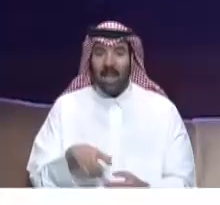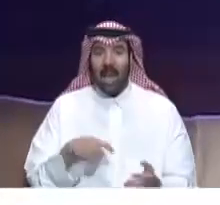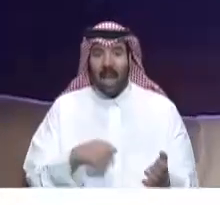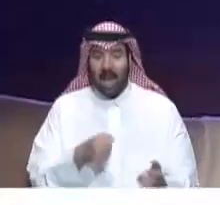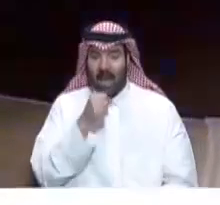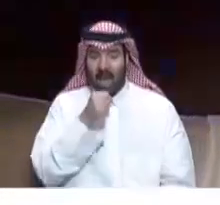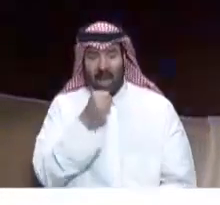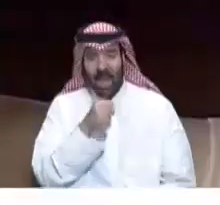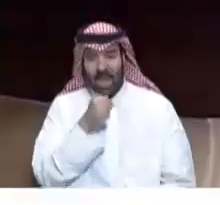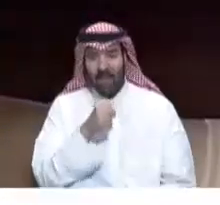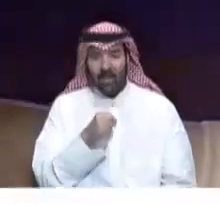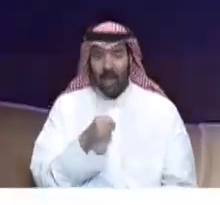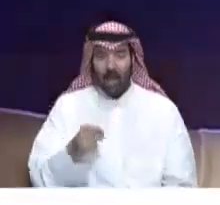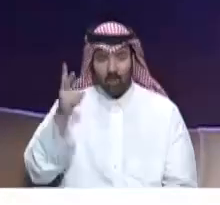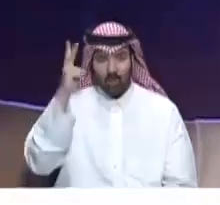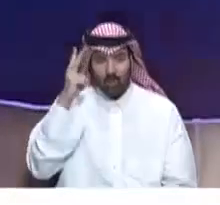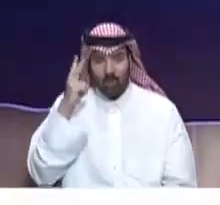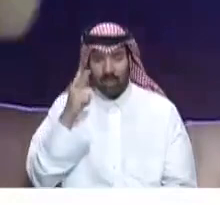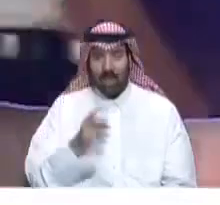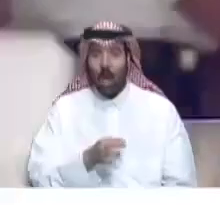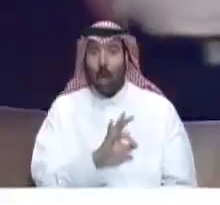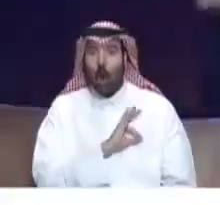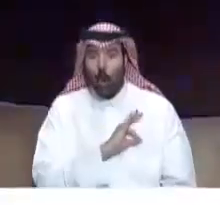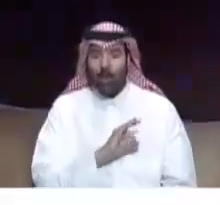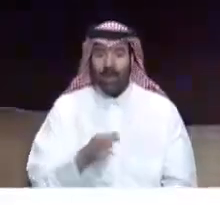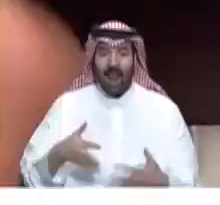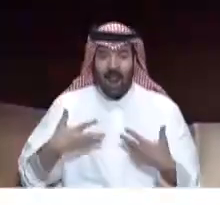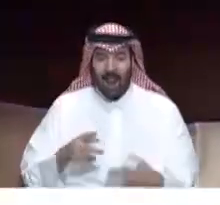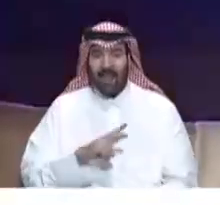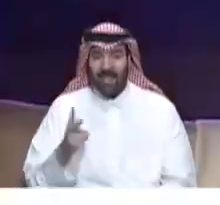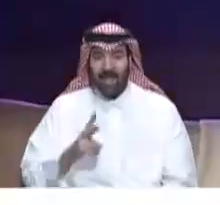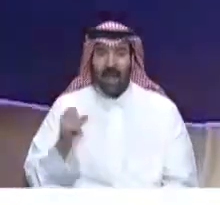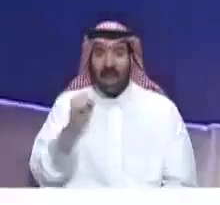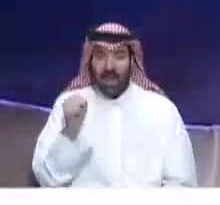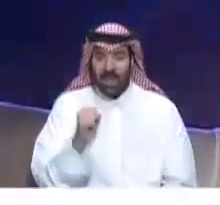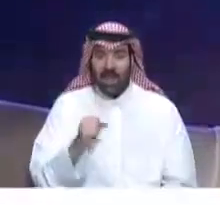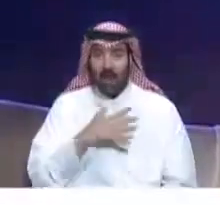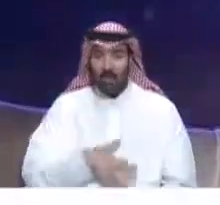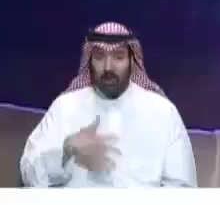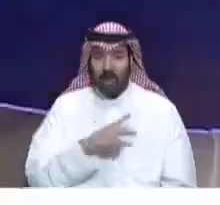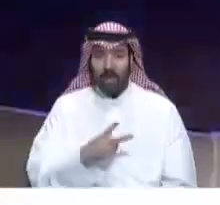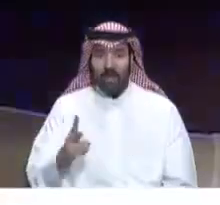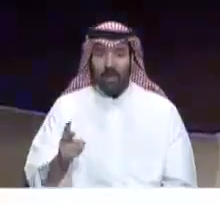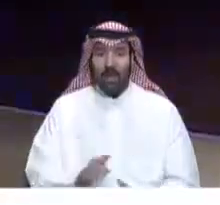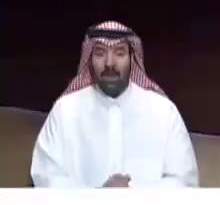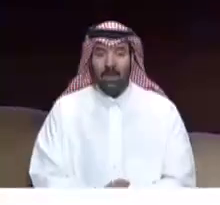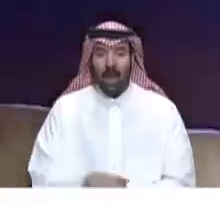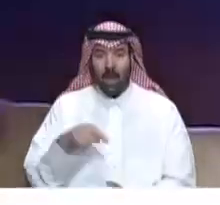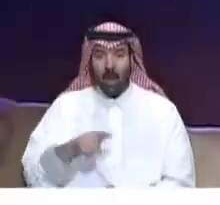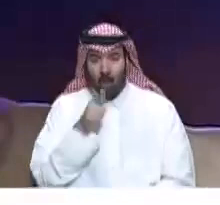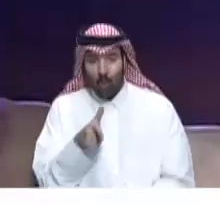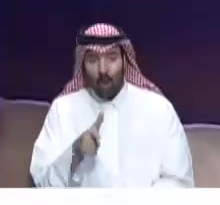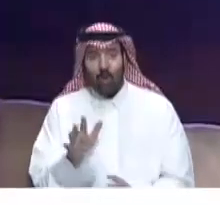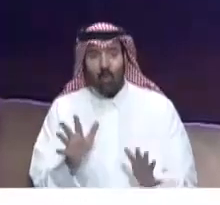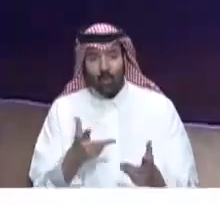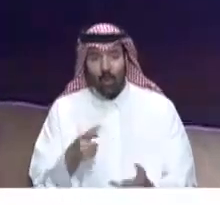الغنائية بلوحات وطنية، بلوحات تلامس بهجة العيد، بلوحات فرائحية تلامس مشاعر يعني الجميع. نقول